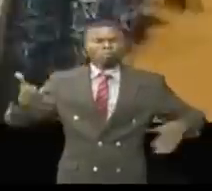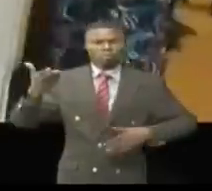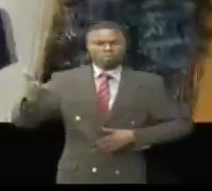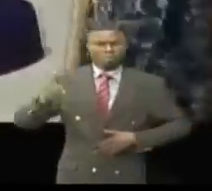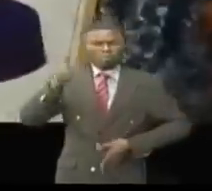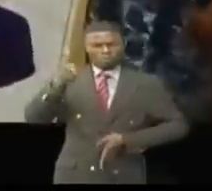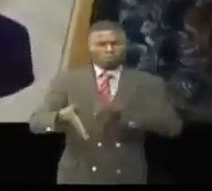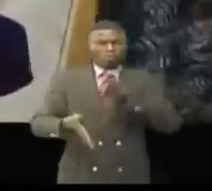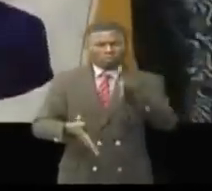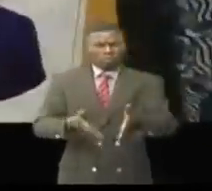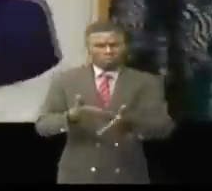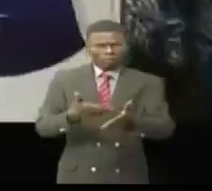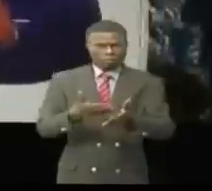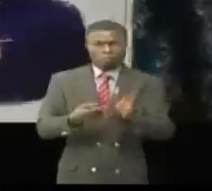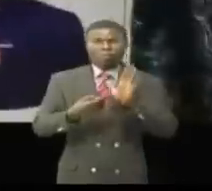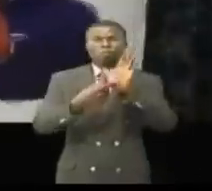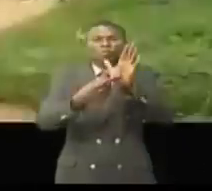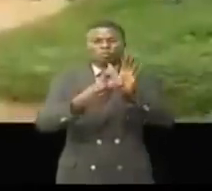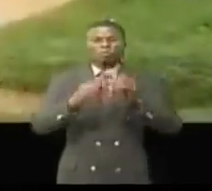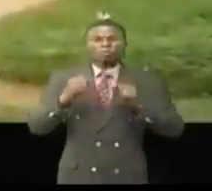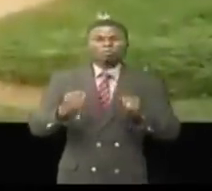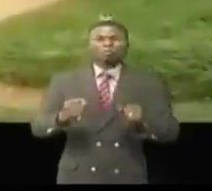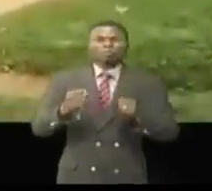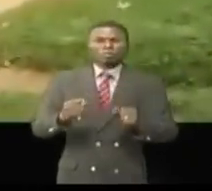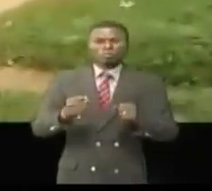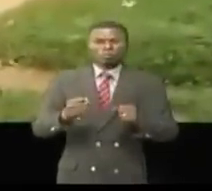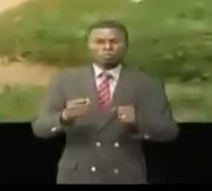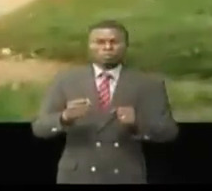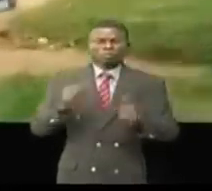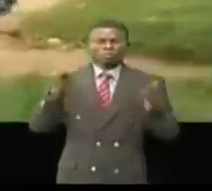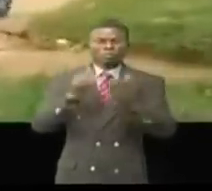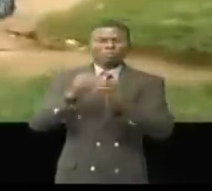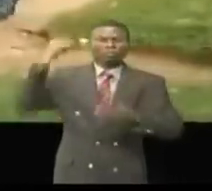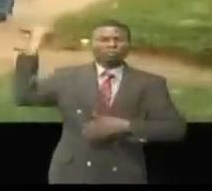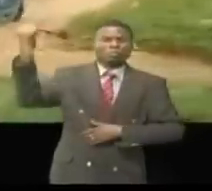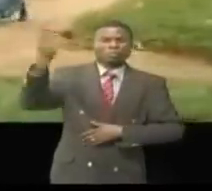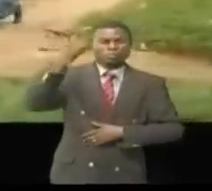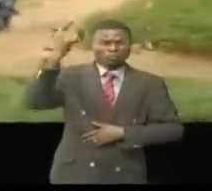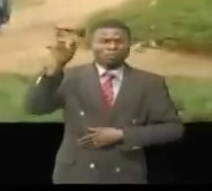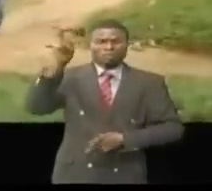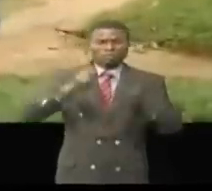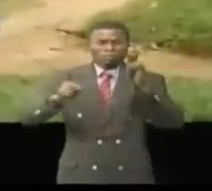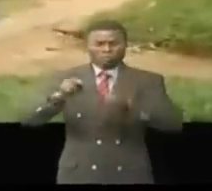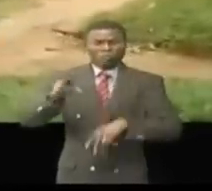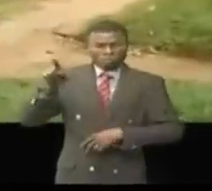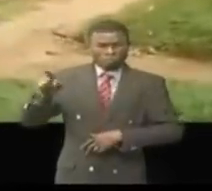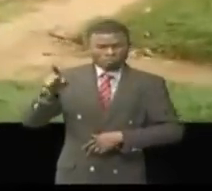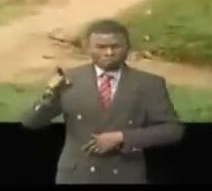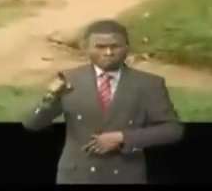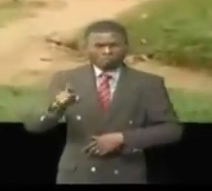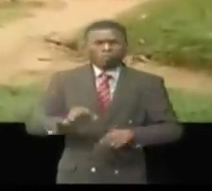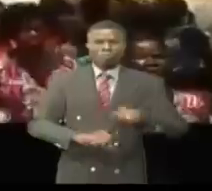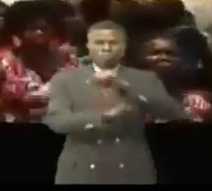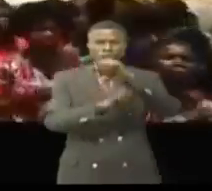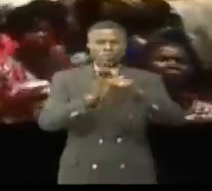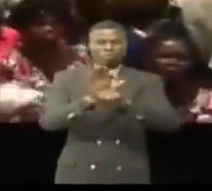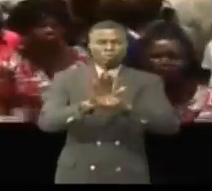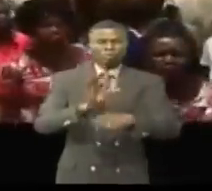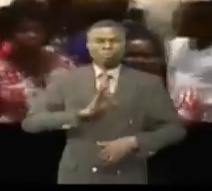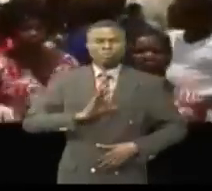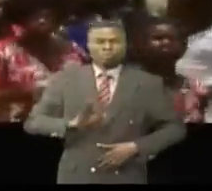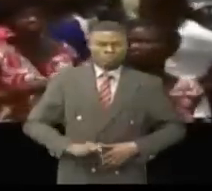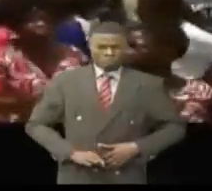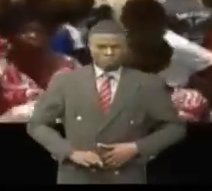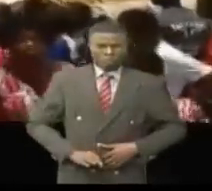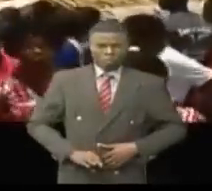marche est donc une démonstration de force à la face du monde. Combien la population de Mweka porte Félix Antoine Tshisekedi Tshilombo dans